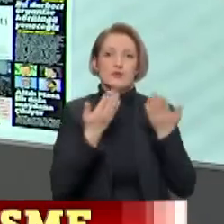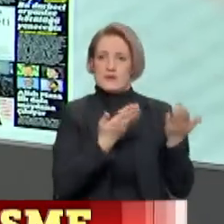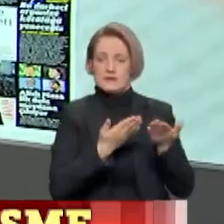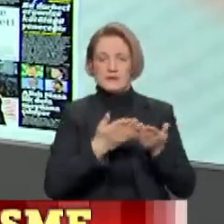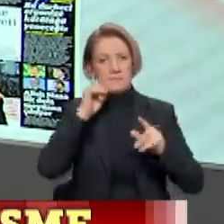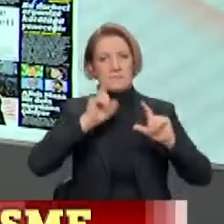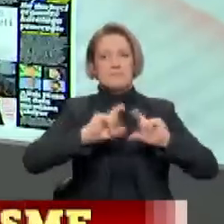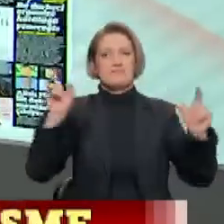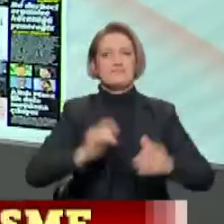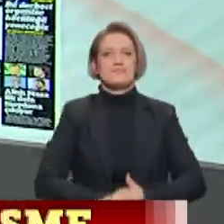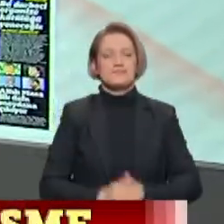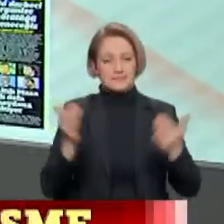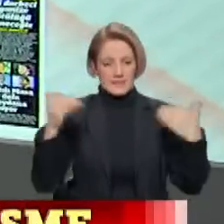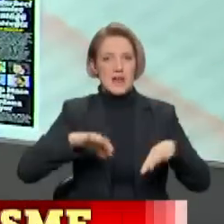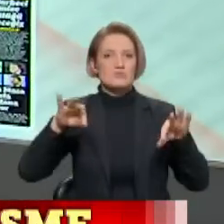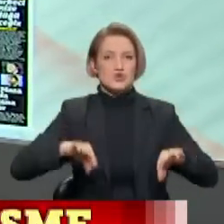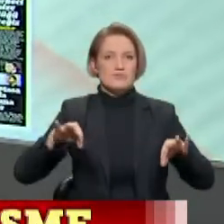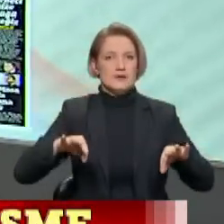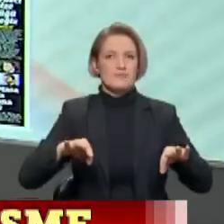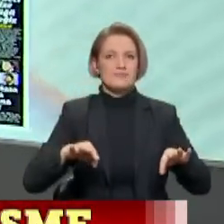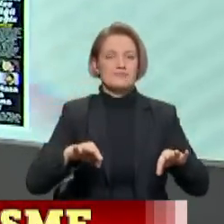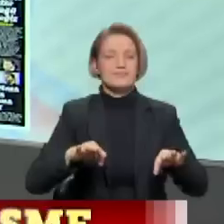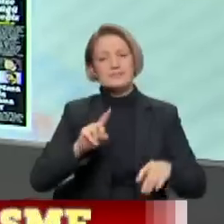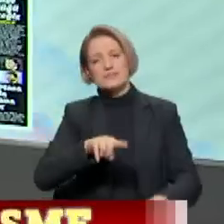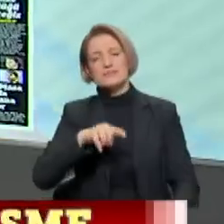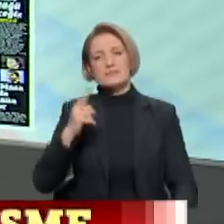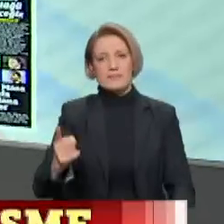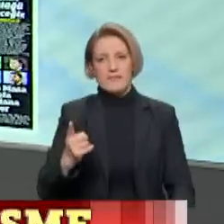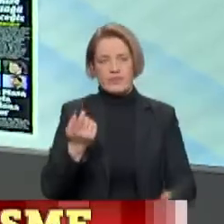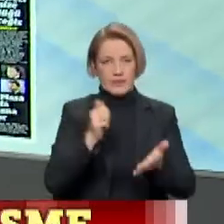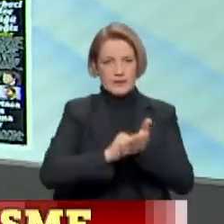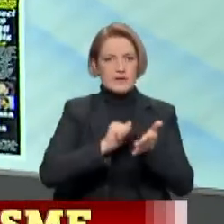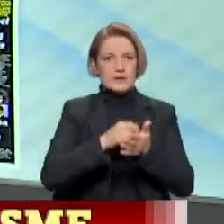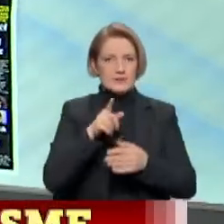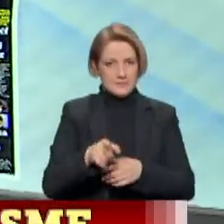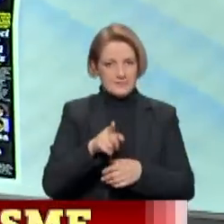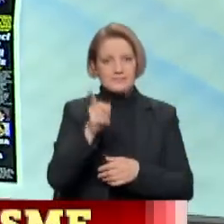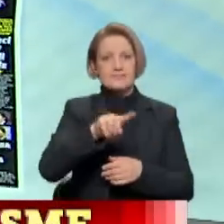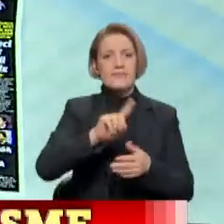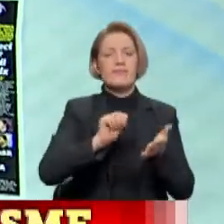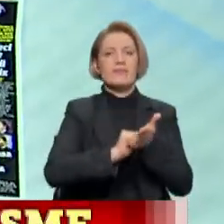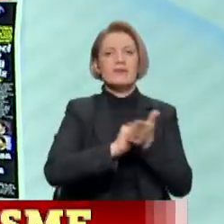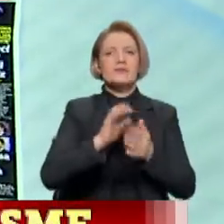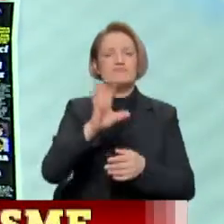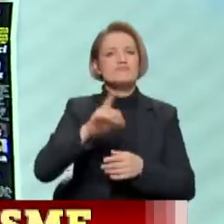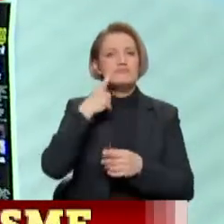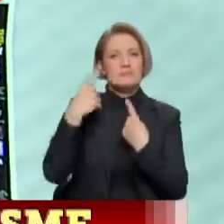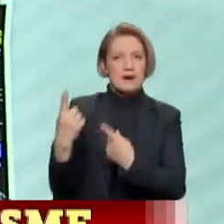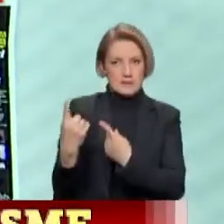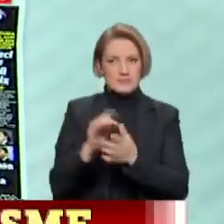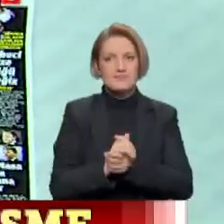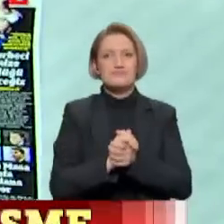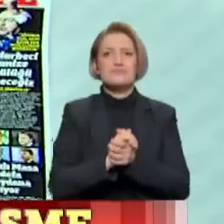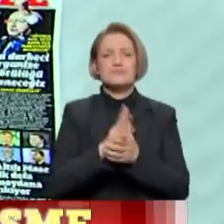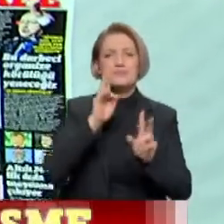Gazetesi'nin manşeti. Gelelim şimdi diğer gazetelere, diğer gazete turuna da bakalım. Şöyle